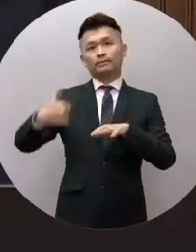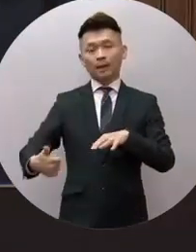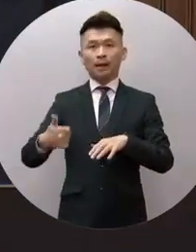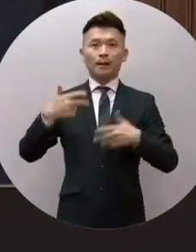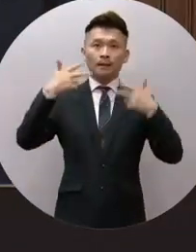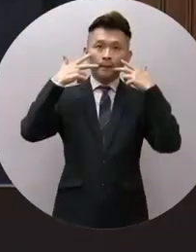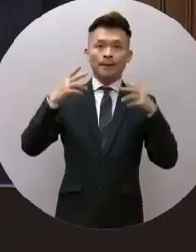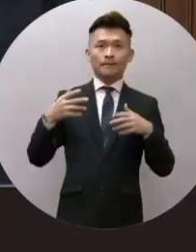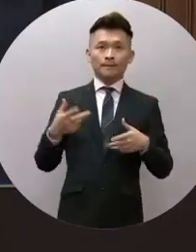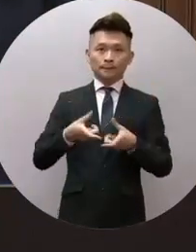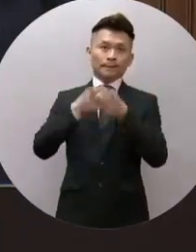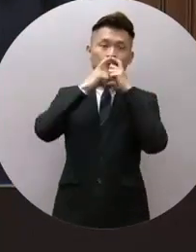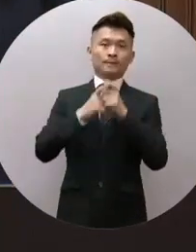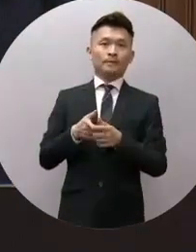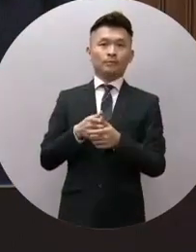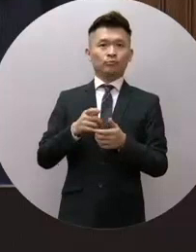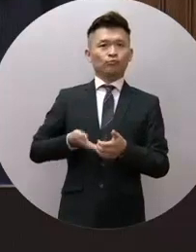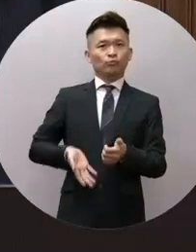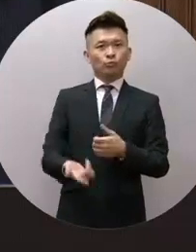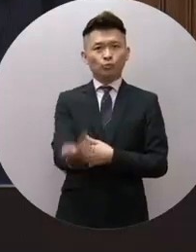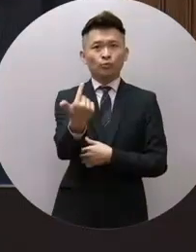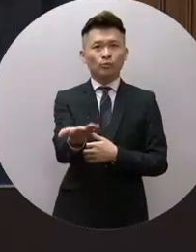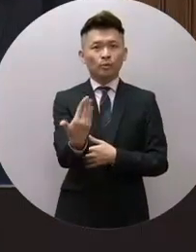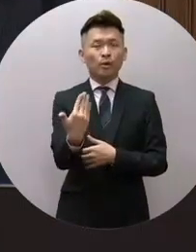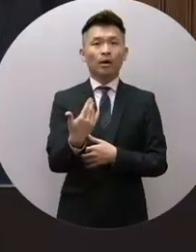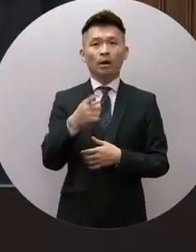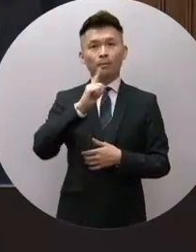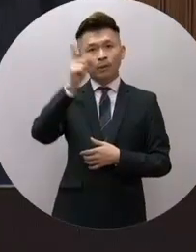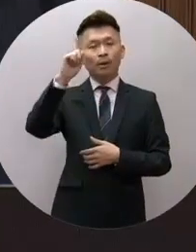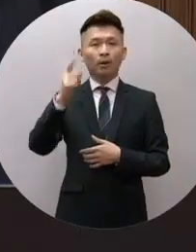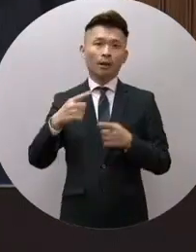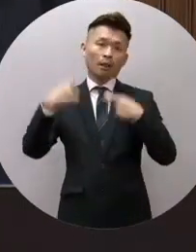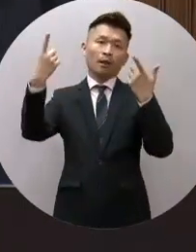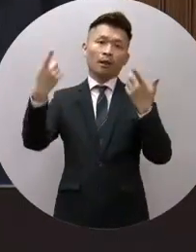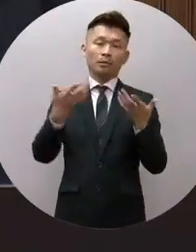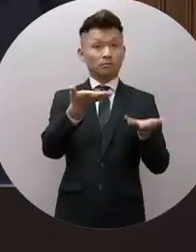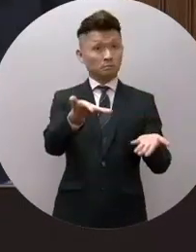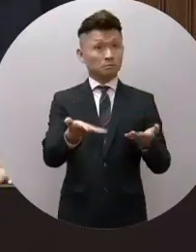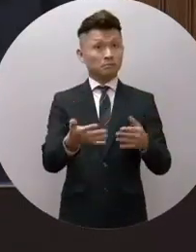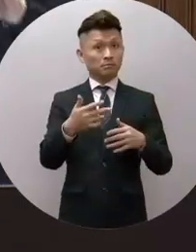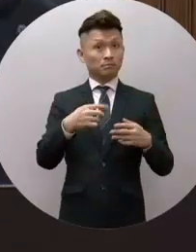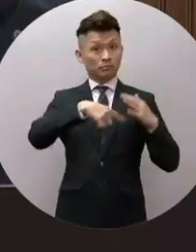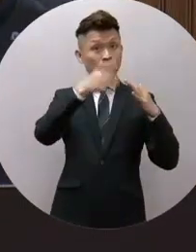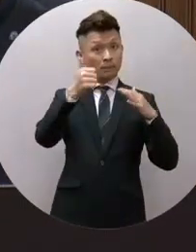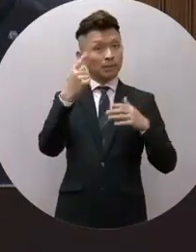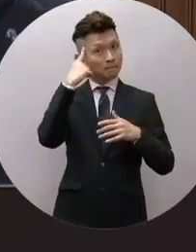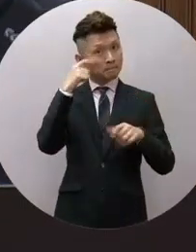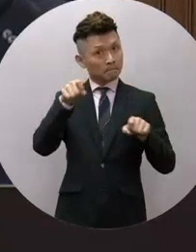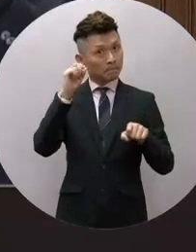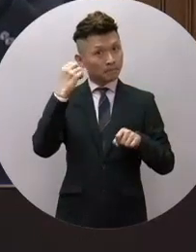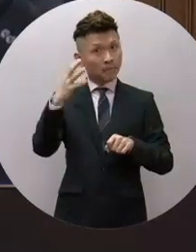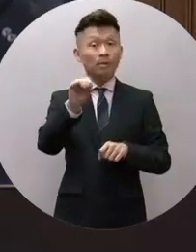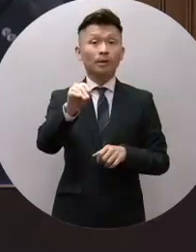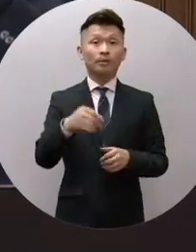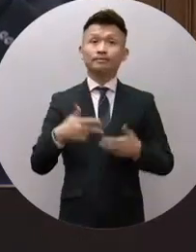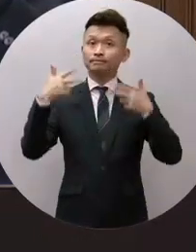讨啊诉讼，所以这个等一下我要请教院长您的看法是不是继续，或者是您有更好的一个见解。那第二个就是我刚讲的，不管